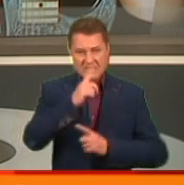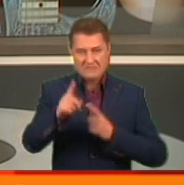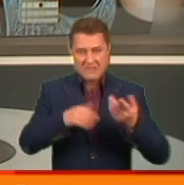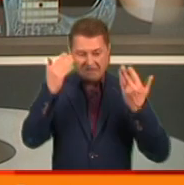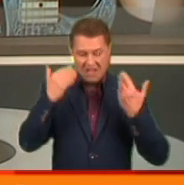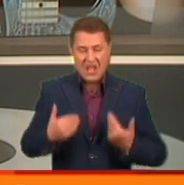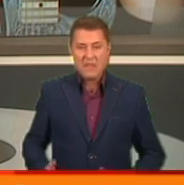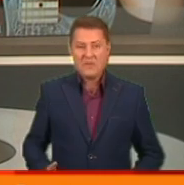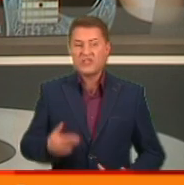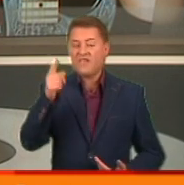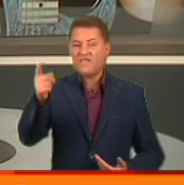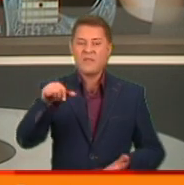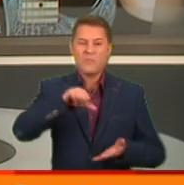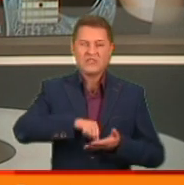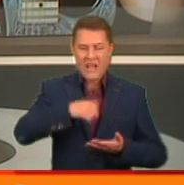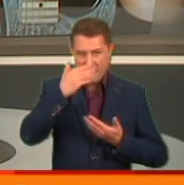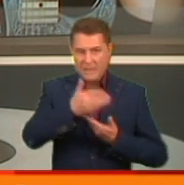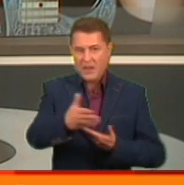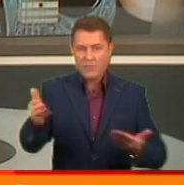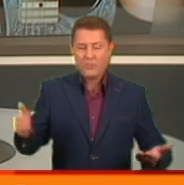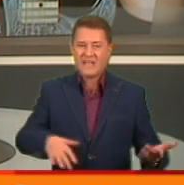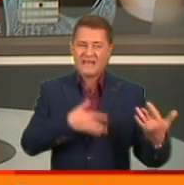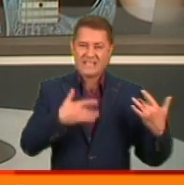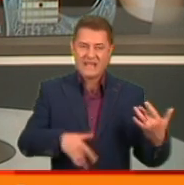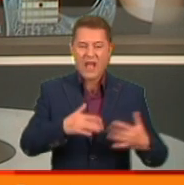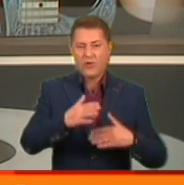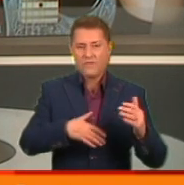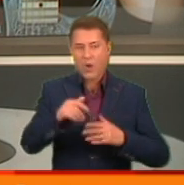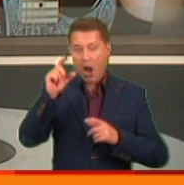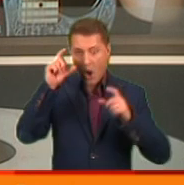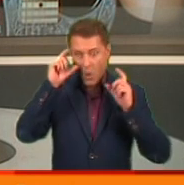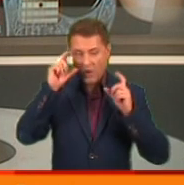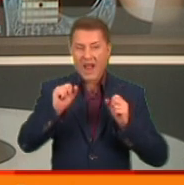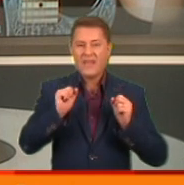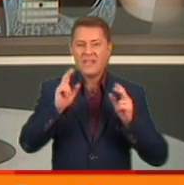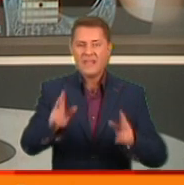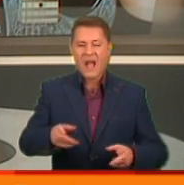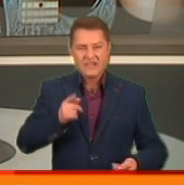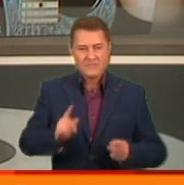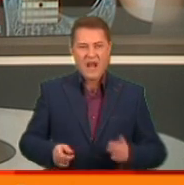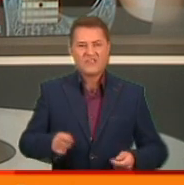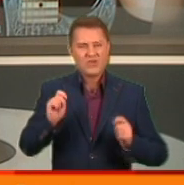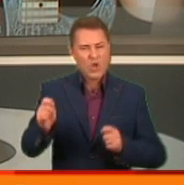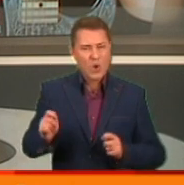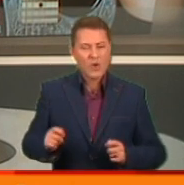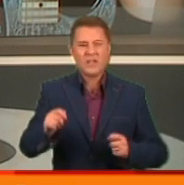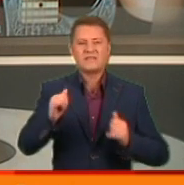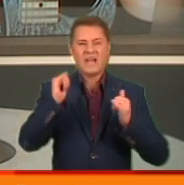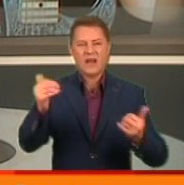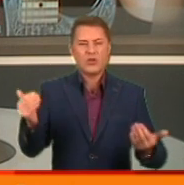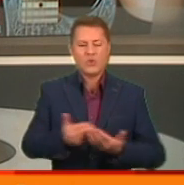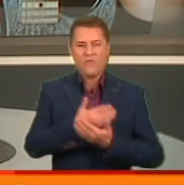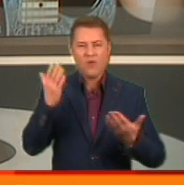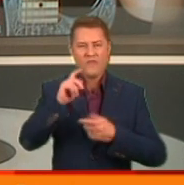імідж. Тепер він постане перед публікою з гітарою в руках та окулярах, як справжній рокер, і все заради нового кліпу.